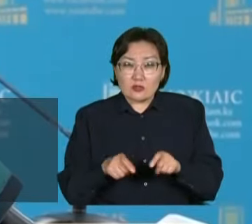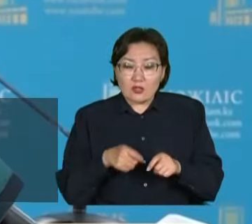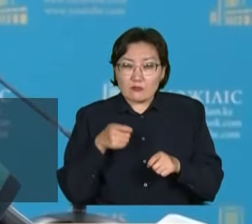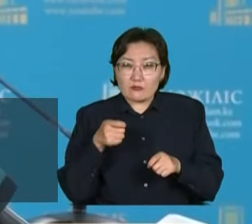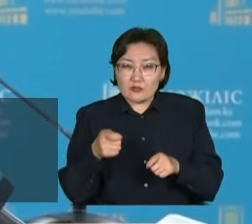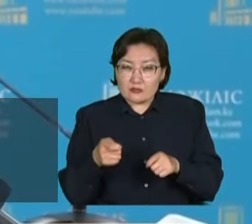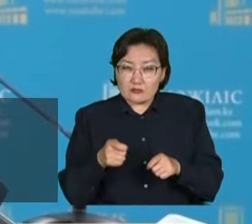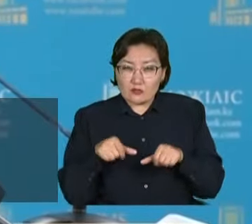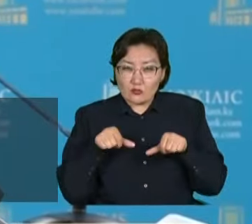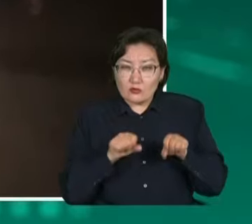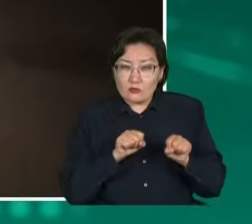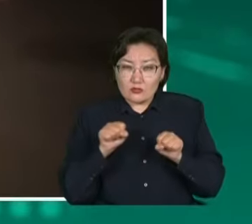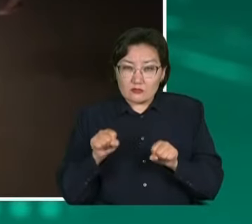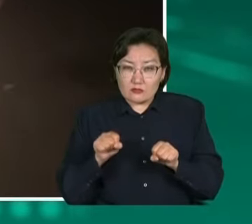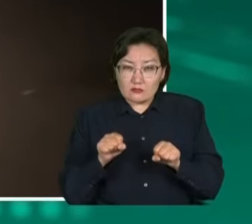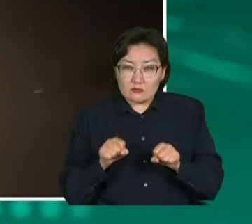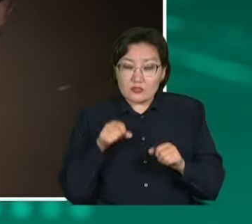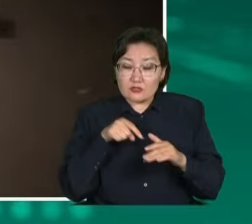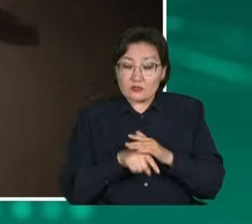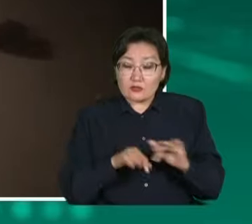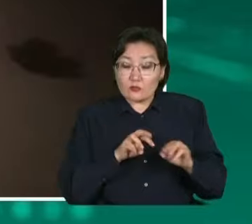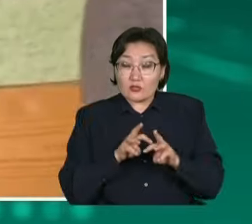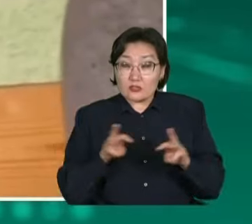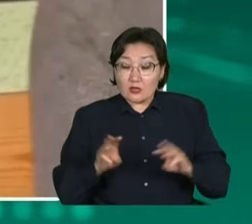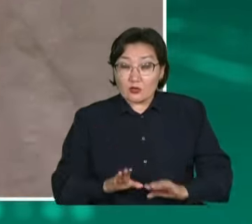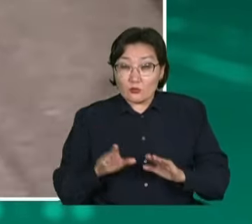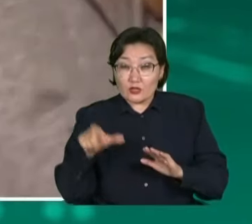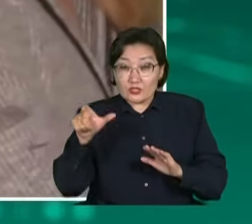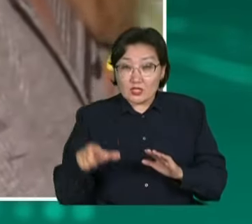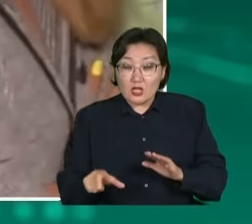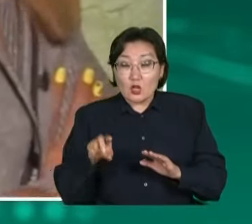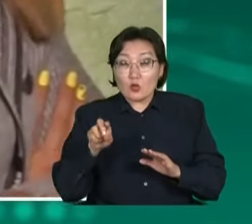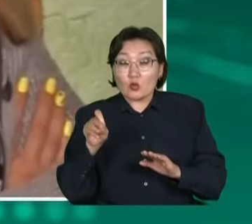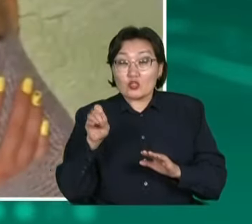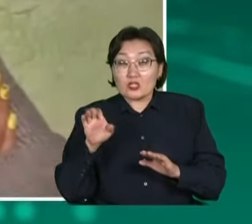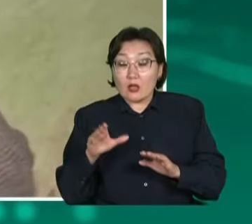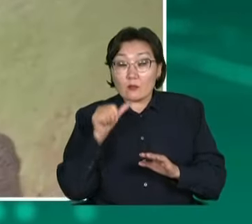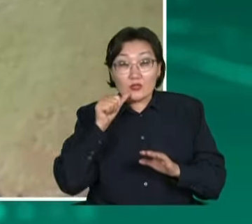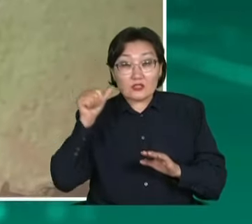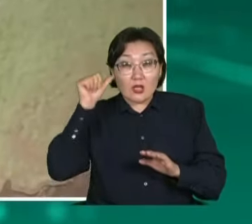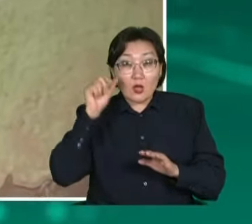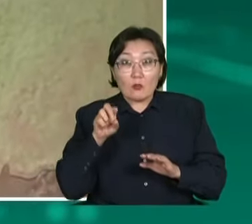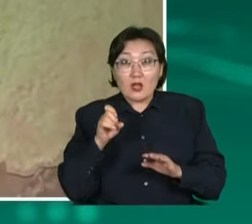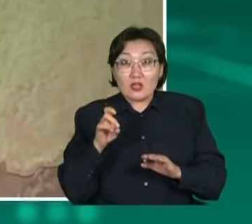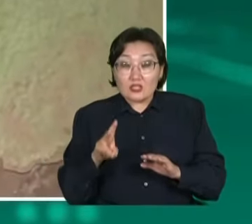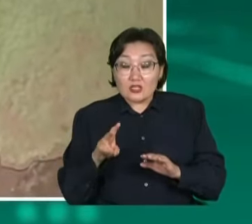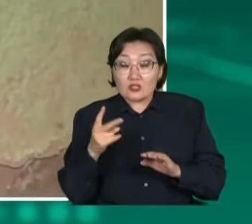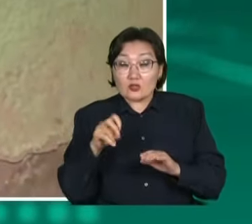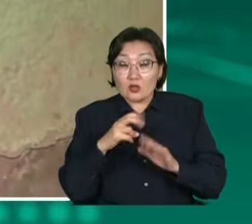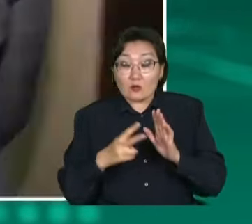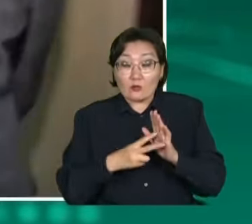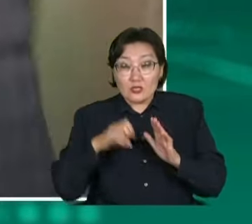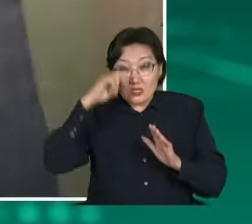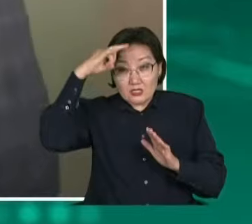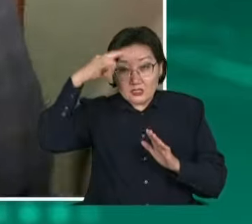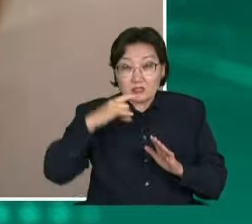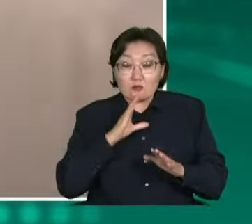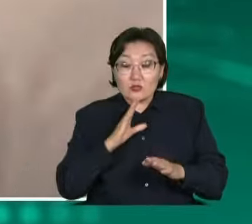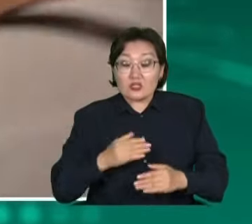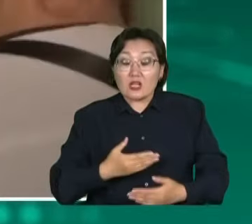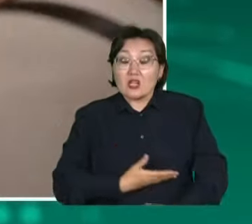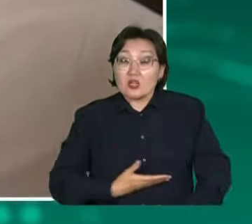әр жағына құқын қорғап қойдық. Ішкі істер министрінің орынбасары Марат Қожаев былтыр Бахрейнде 17 қазақстандық қыз